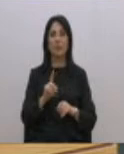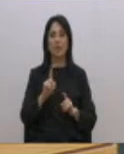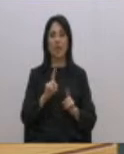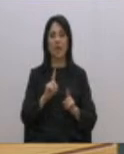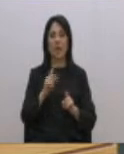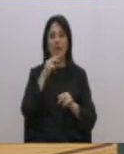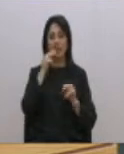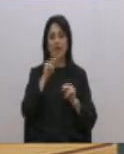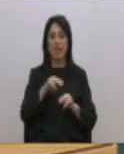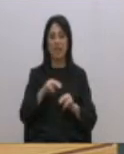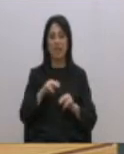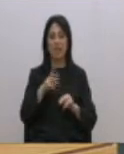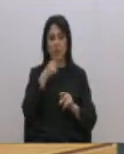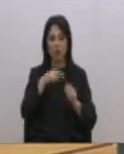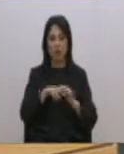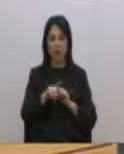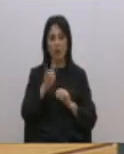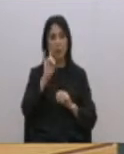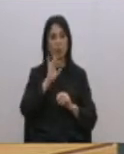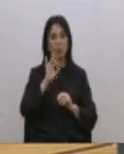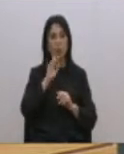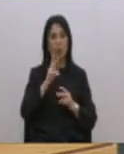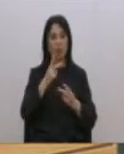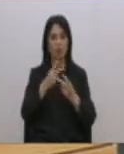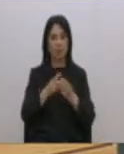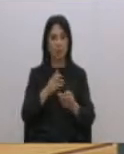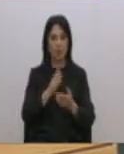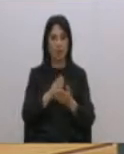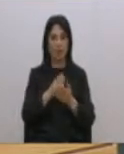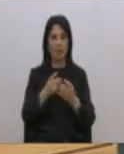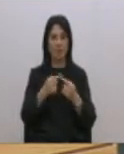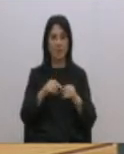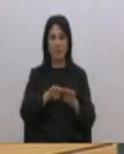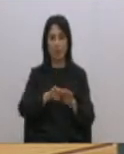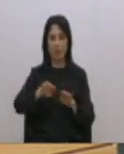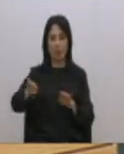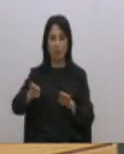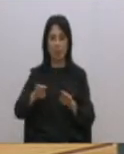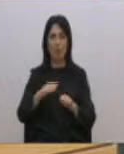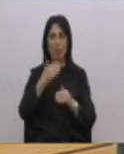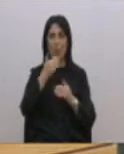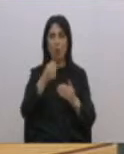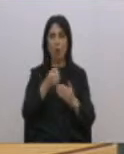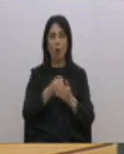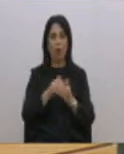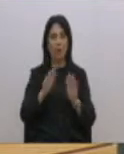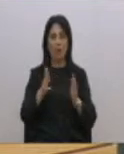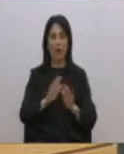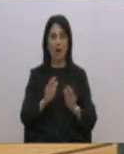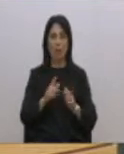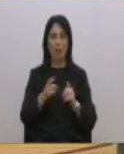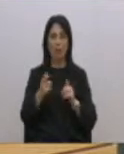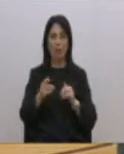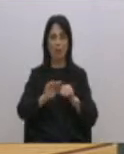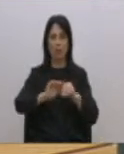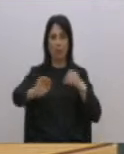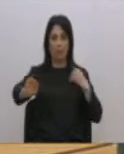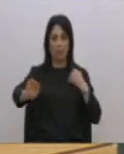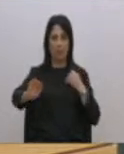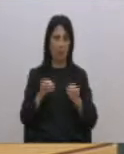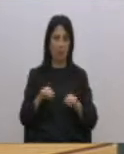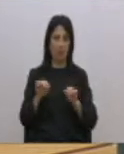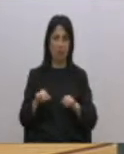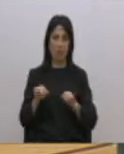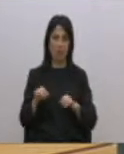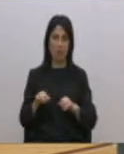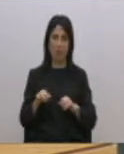გარკვეული დანაშაულის ჩადენის გამო დროებით იზოლირებული არიან საზოგადოებისგან, რომ ბოლომდე არ მოხდეს მათი იზოლირება და მათ